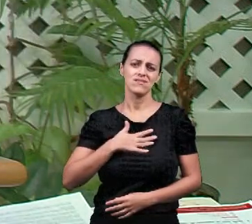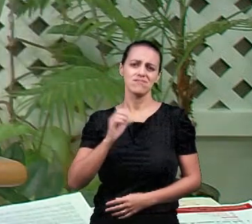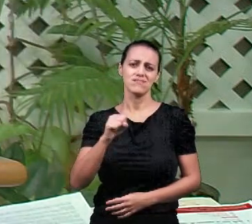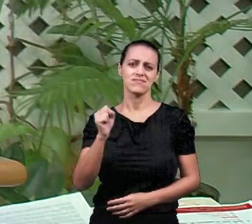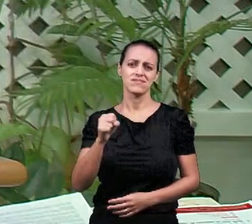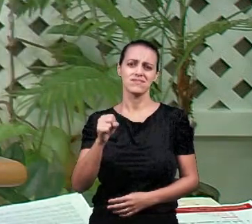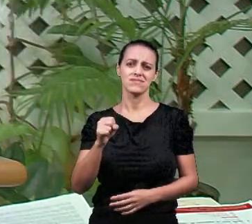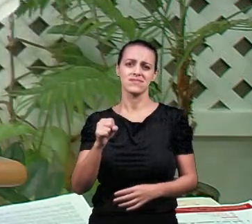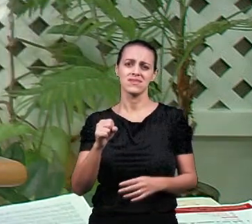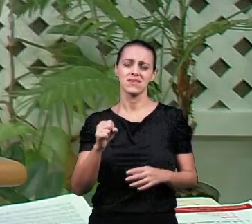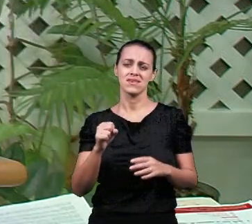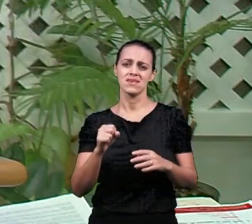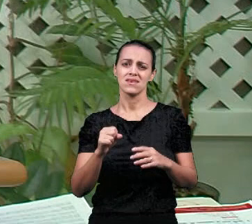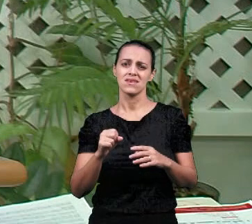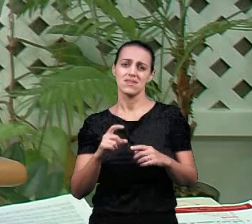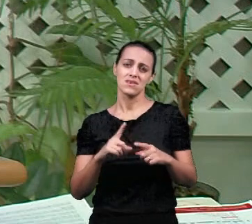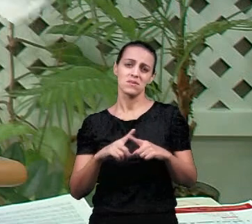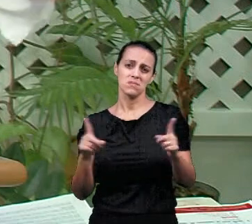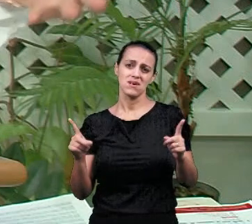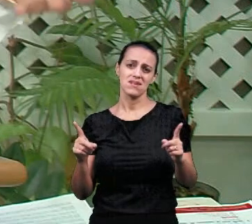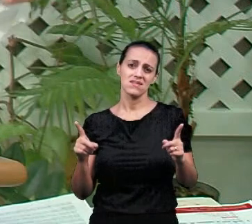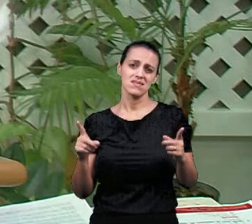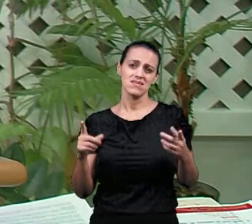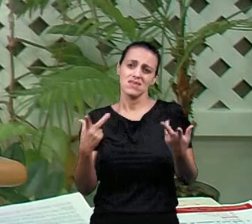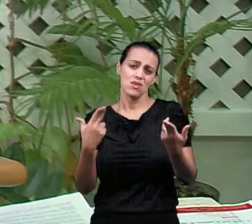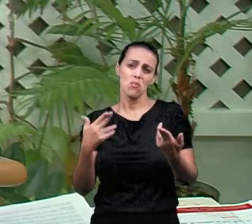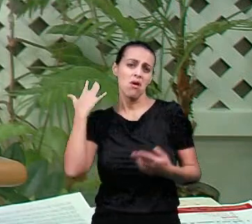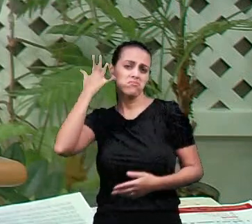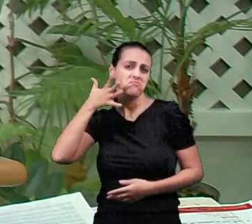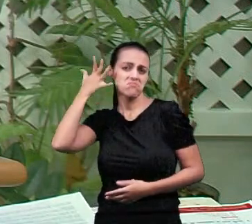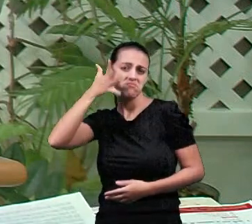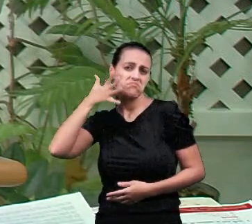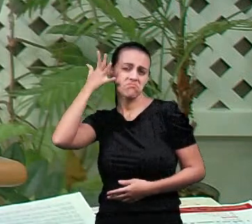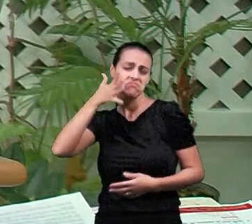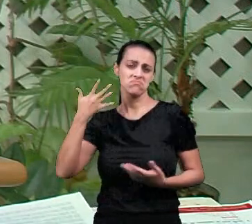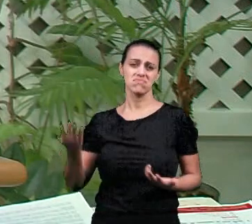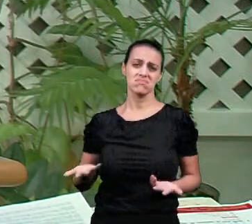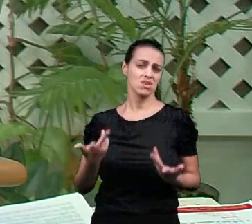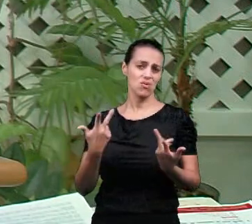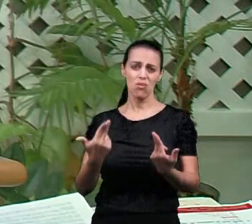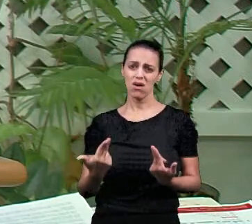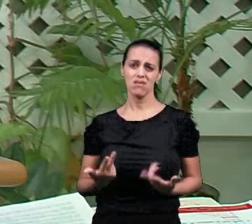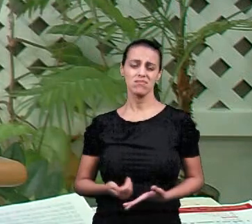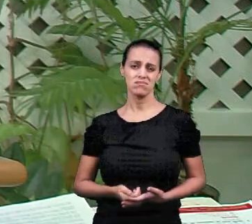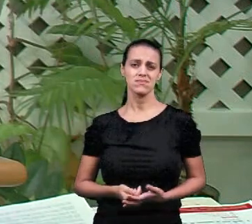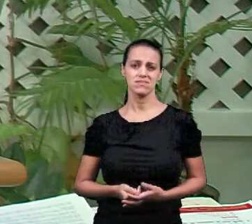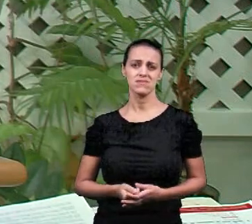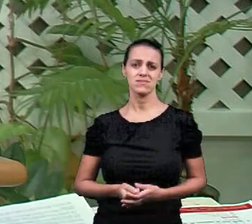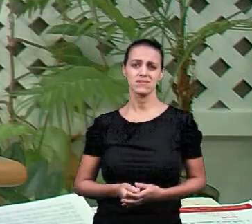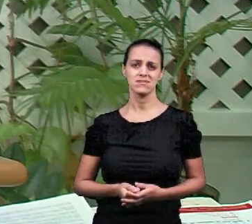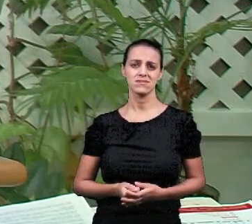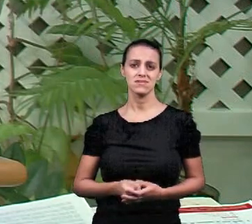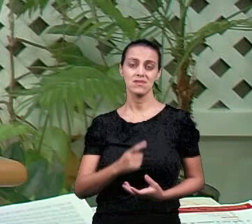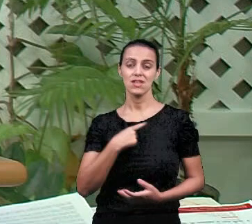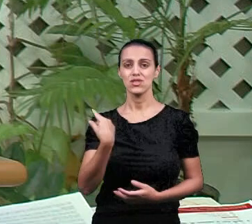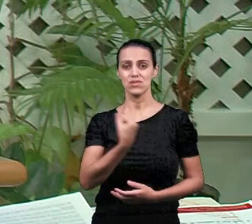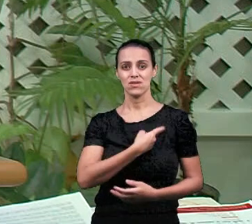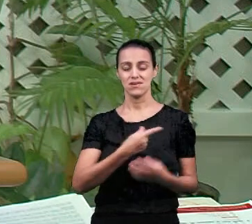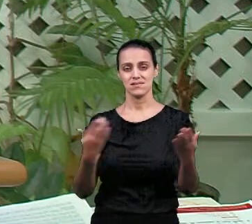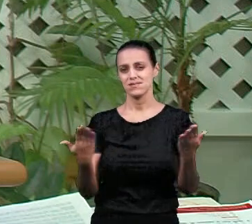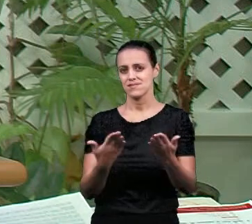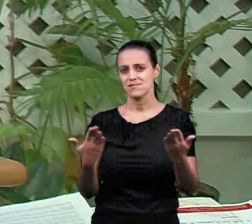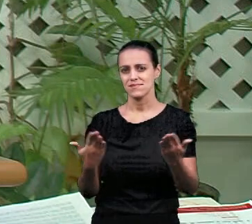beaucoup écouter une bonne prédication. Mais d'entendre les discours, bah, tout va bien. Mais en vérité, nous sommes